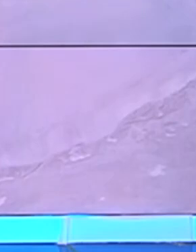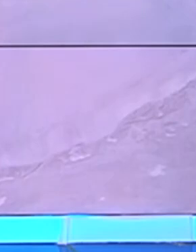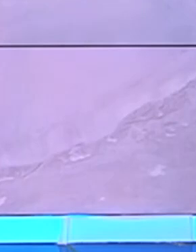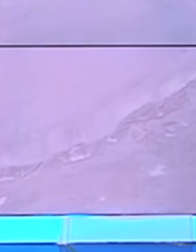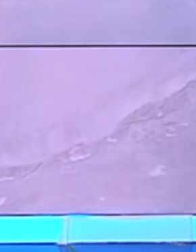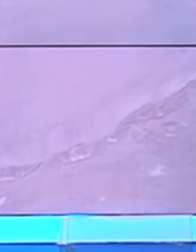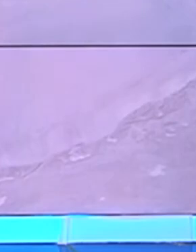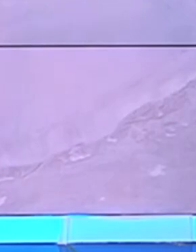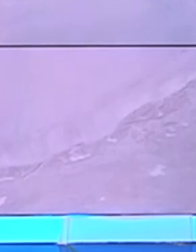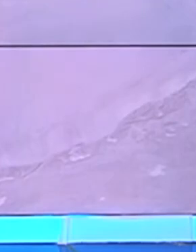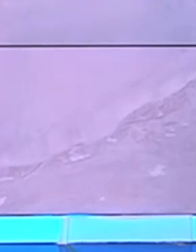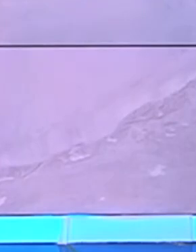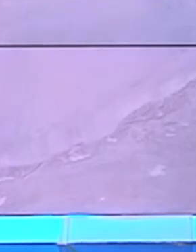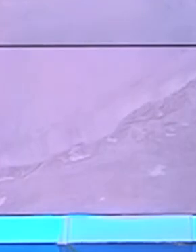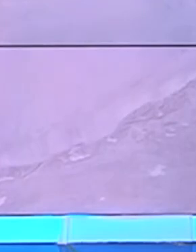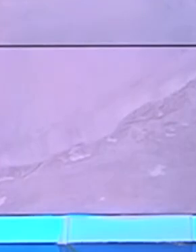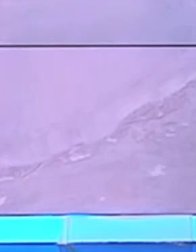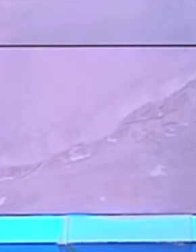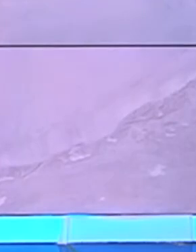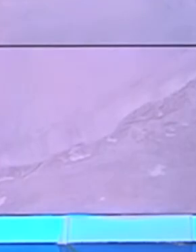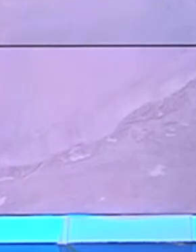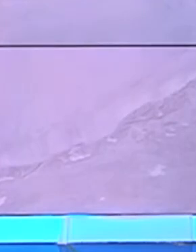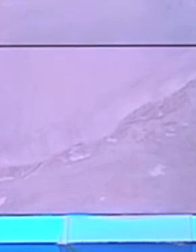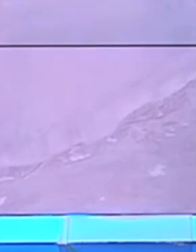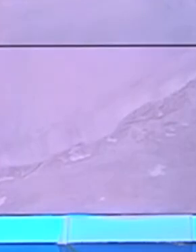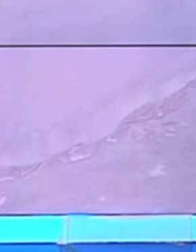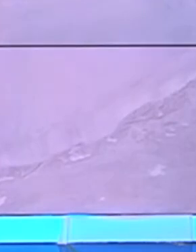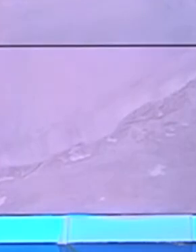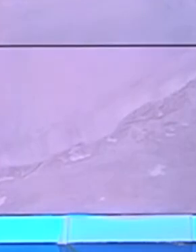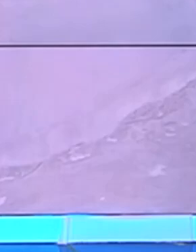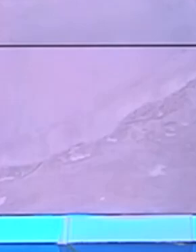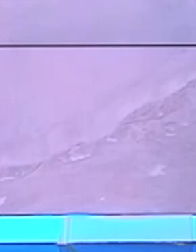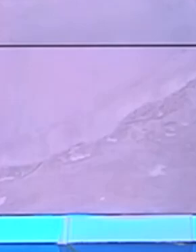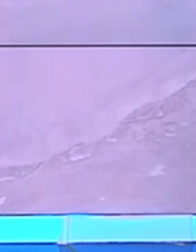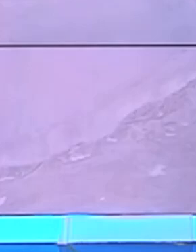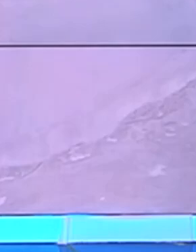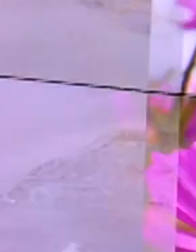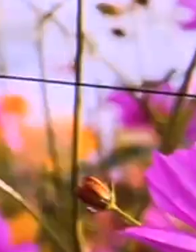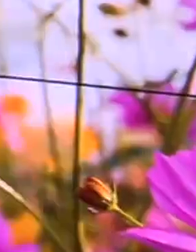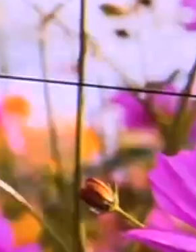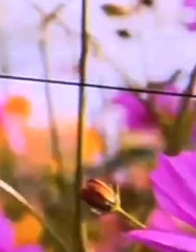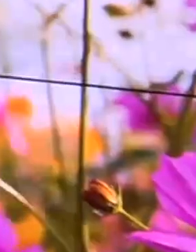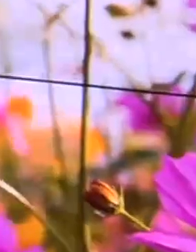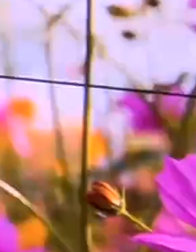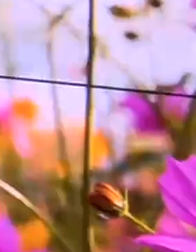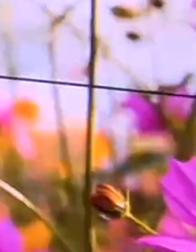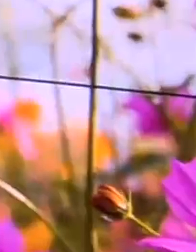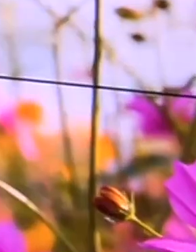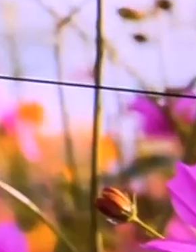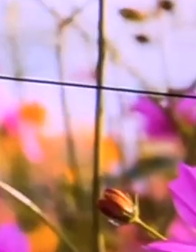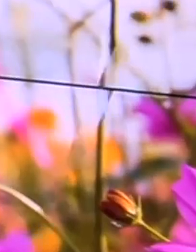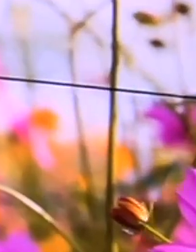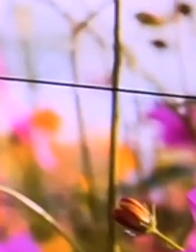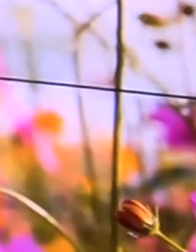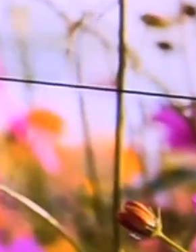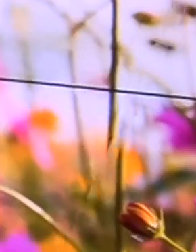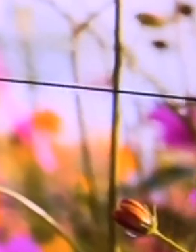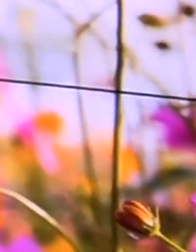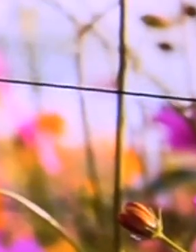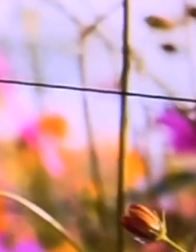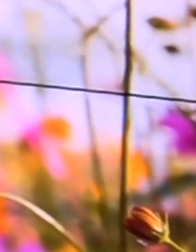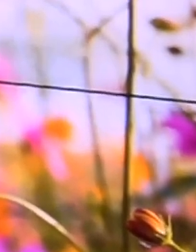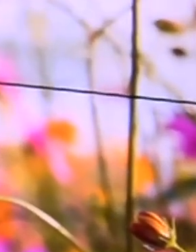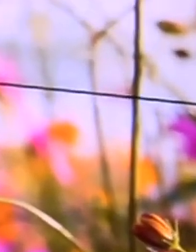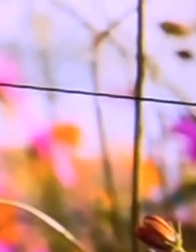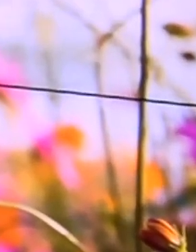плюс 18, Таразда күндіз 31, түнде 16 градус жылы. Мегаполистерге тоқталсақ, Шымкентте күн ала бұлтты,